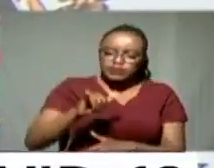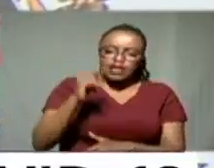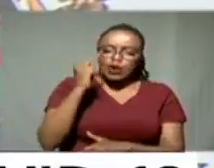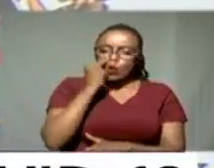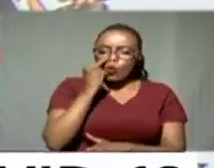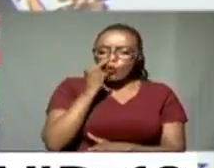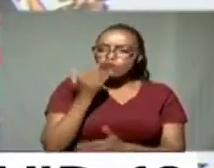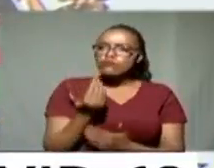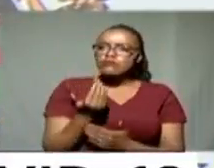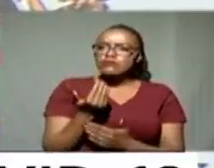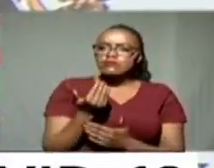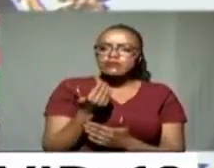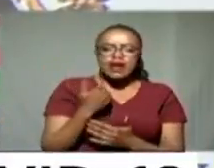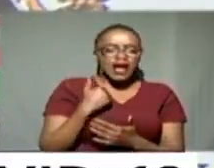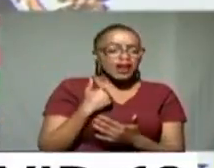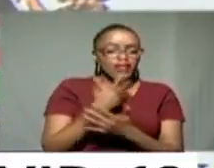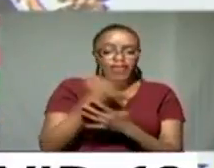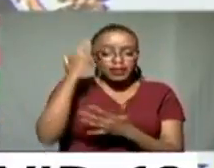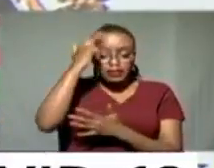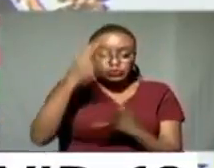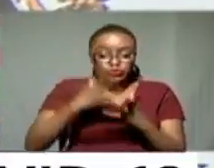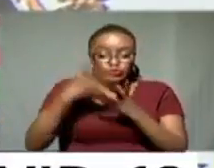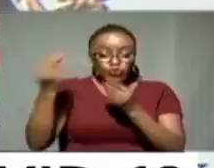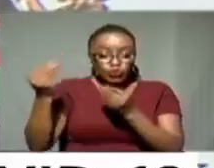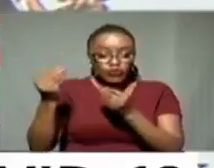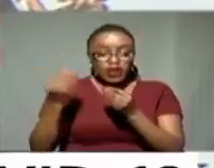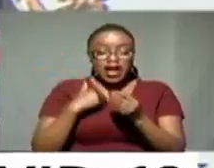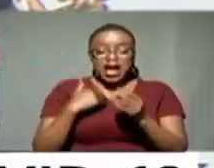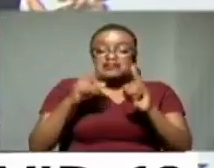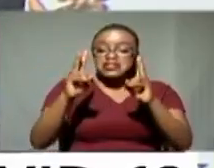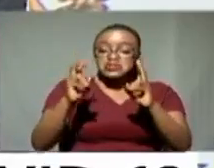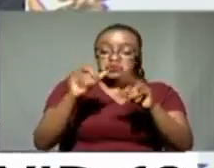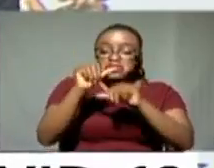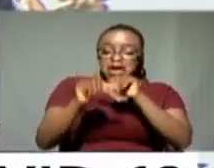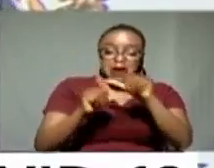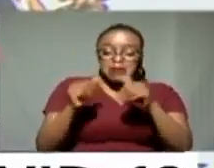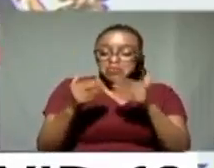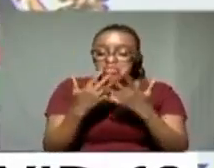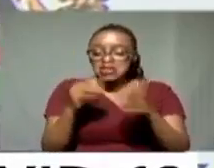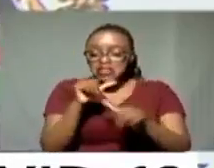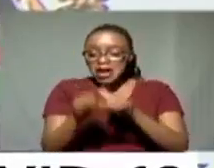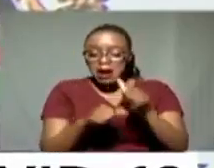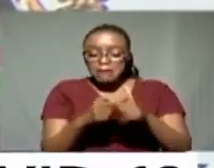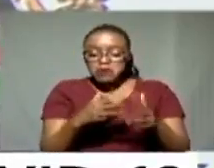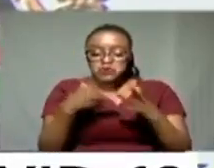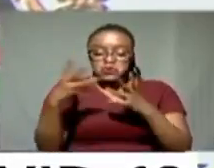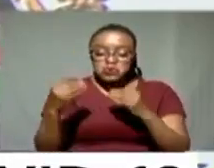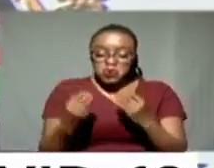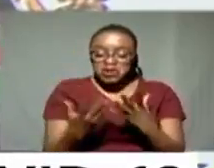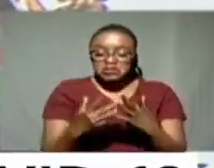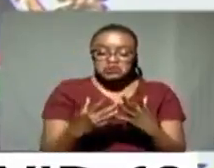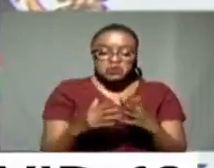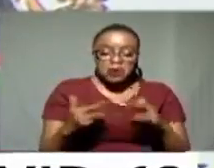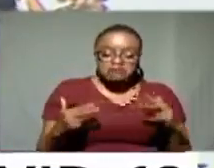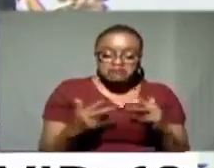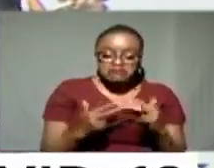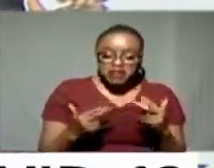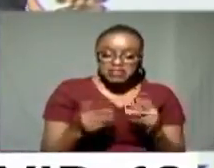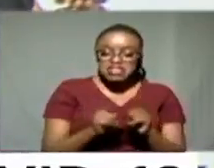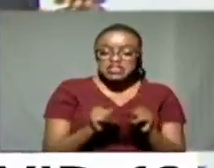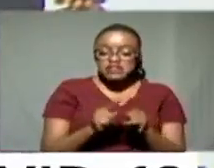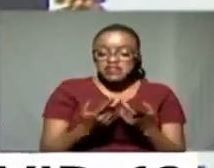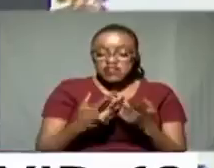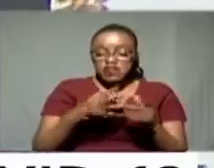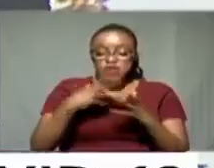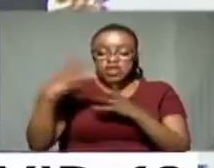home. You have no reason to go anywhere. Hakuna mambo ya party. Hakuna mambo ya mbuzi.